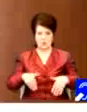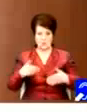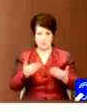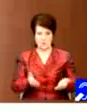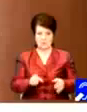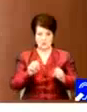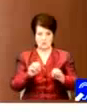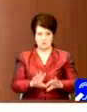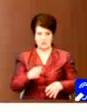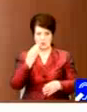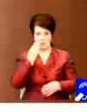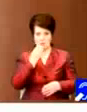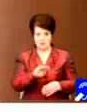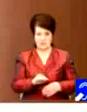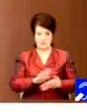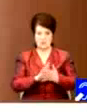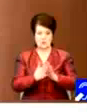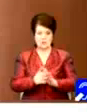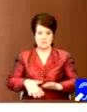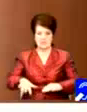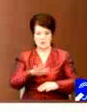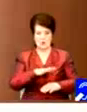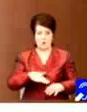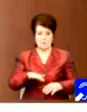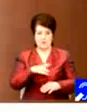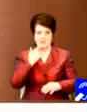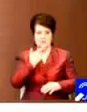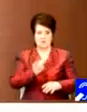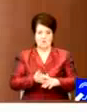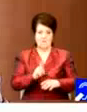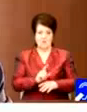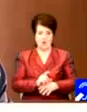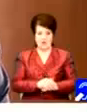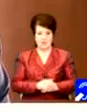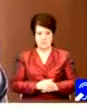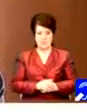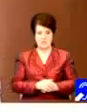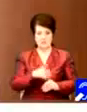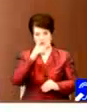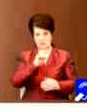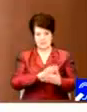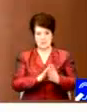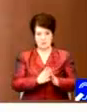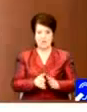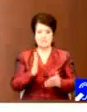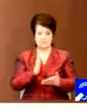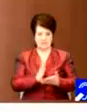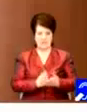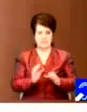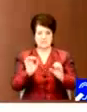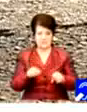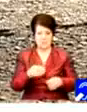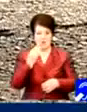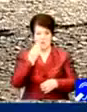și soluții de îmbunătățire a situației în domeniu, deci nu spun că este o situație proastă, dar eu cred că tot timpul este loc pentru